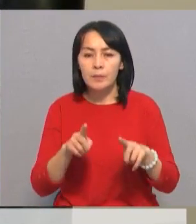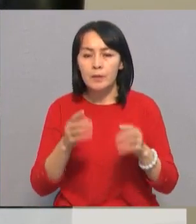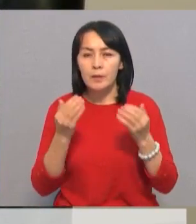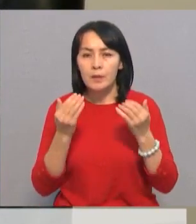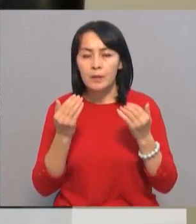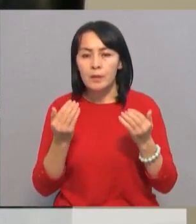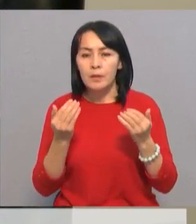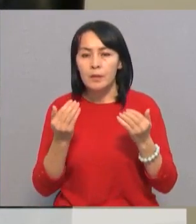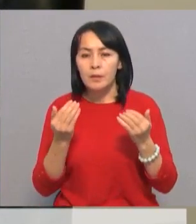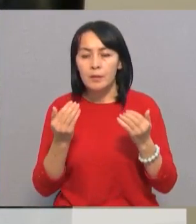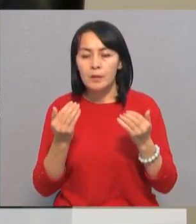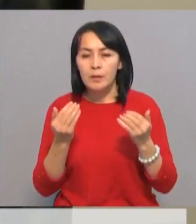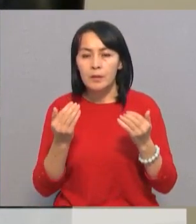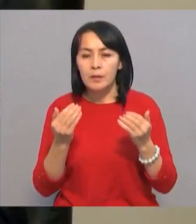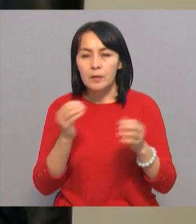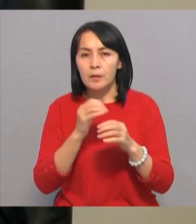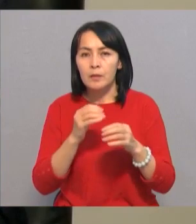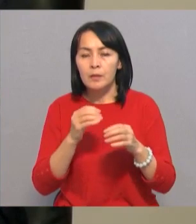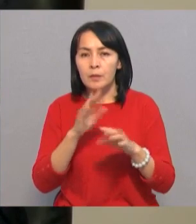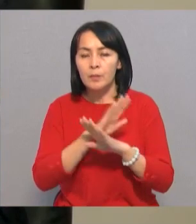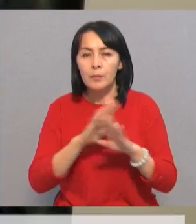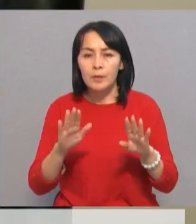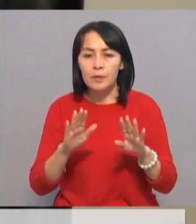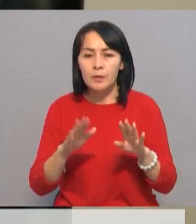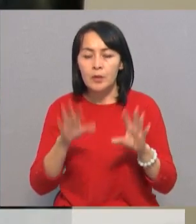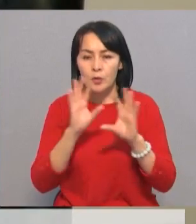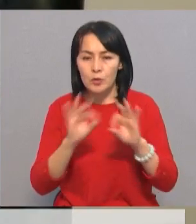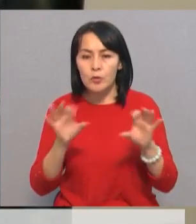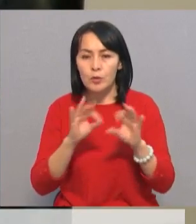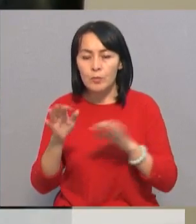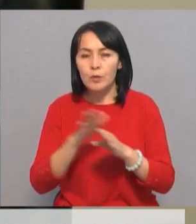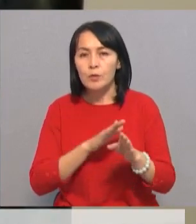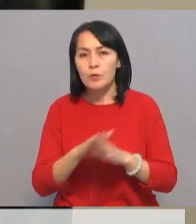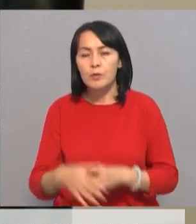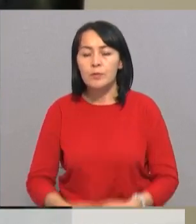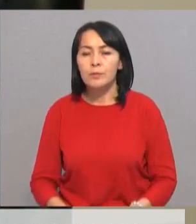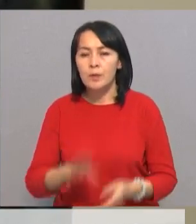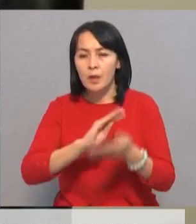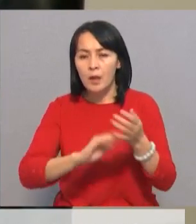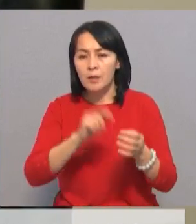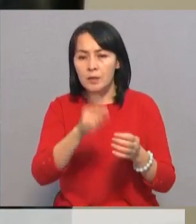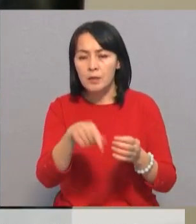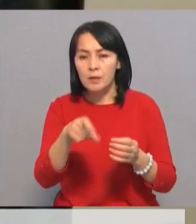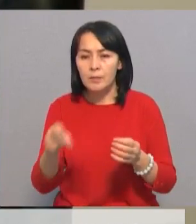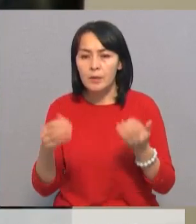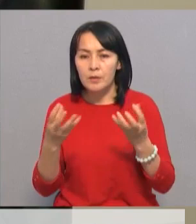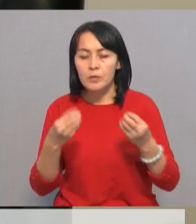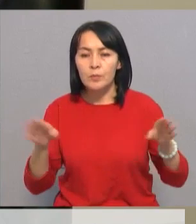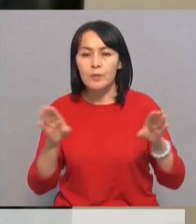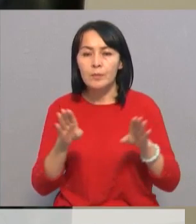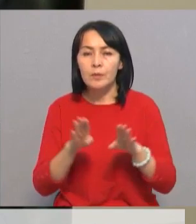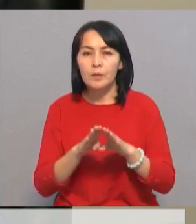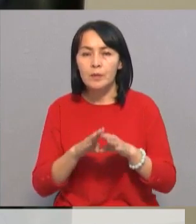қозауға жеткілікті негіздемелер болмағандықтан, олар бойынша түсіндірмелер берілген арыз иелеріне. Сонымен